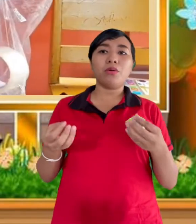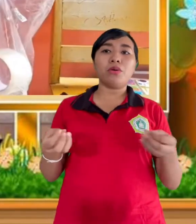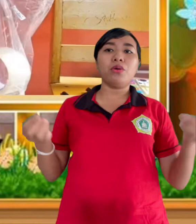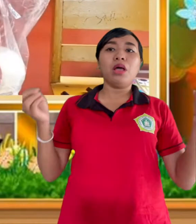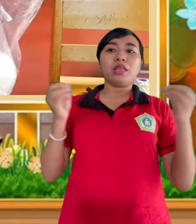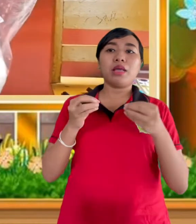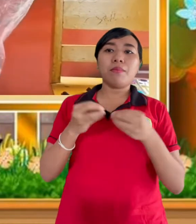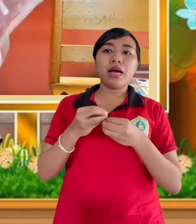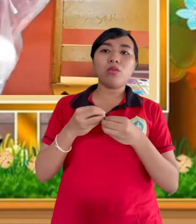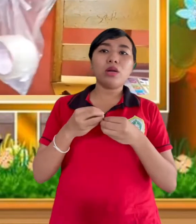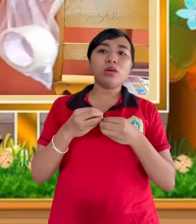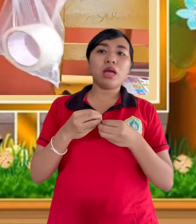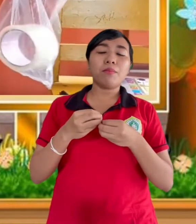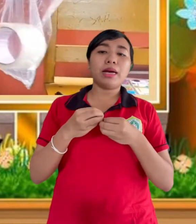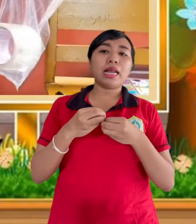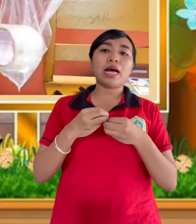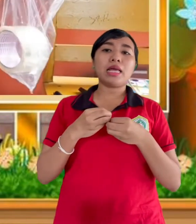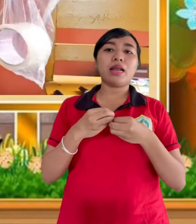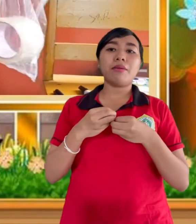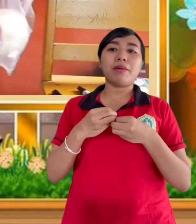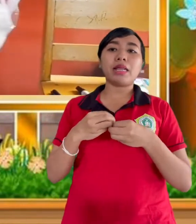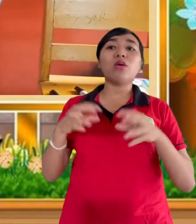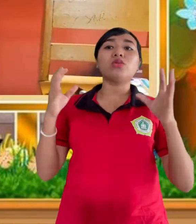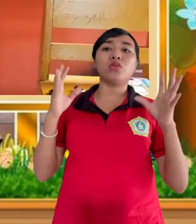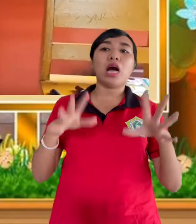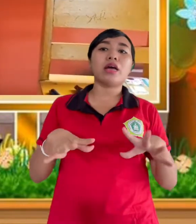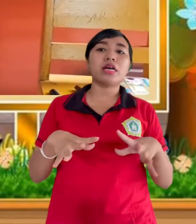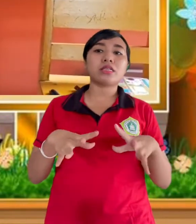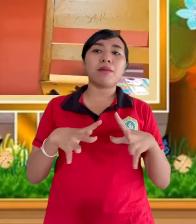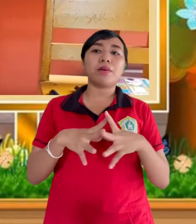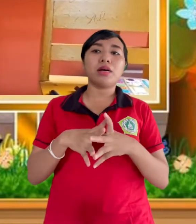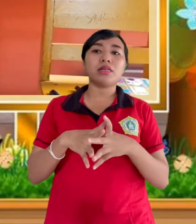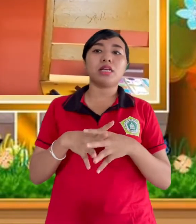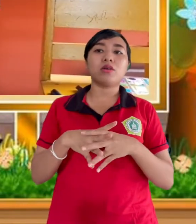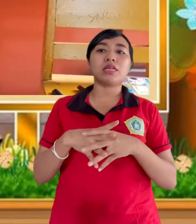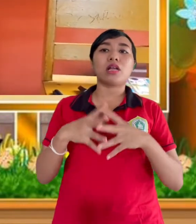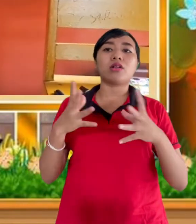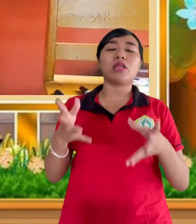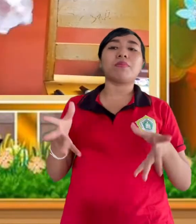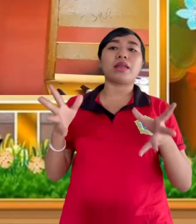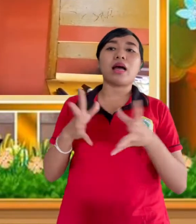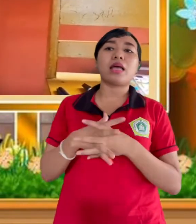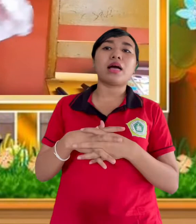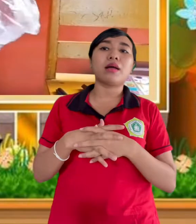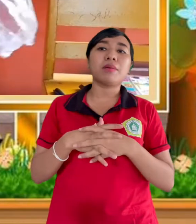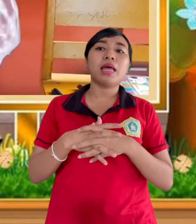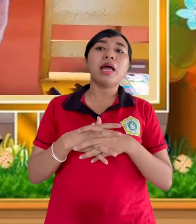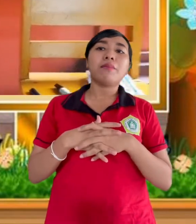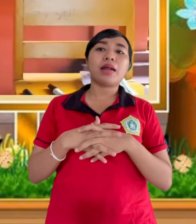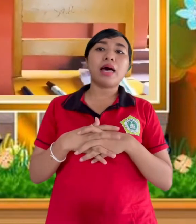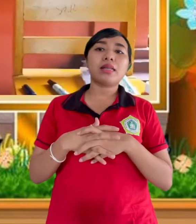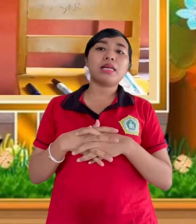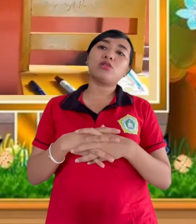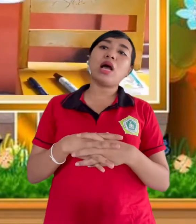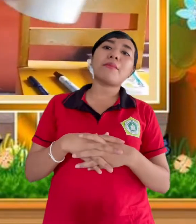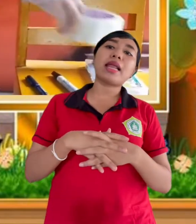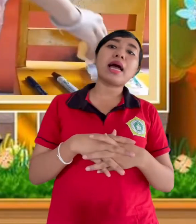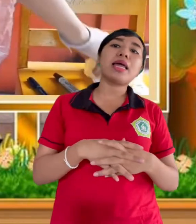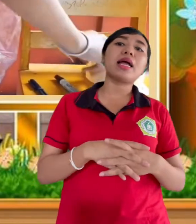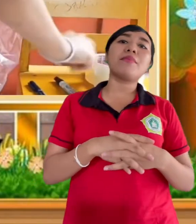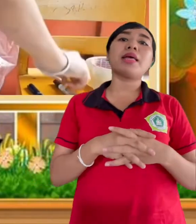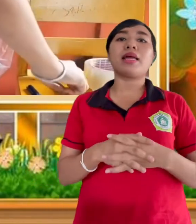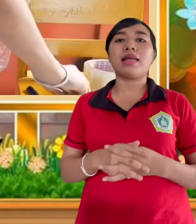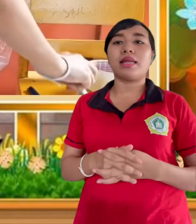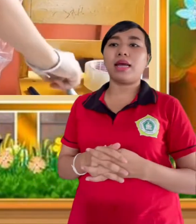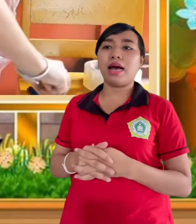selotip. Bu Guru timbang dua-duanya, manakah yang lebih berat. Oh, juga ada staples dan juga selotip, manakah yang lebih berat dan juga